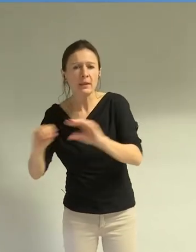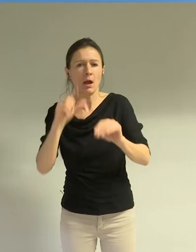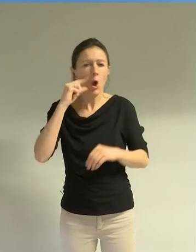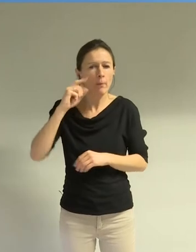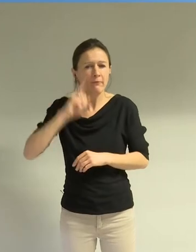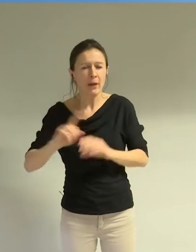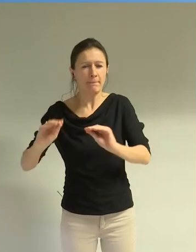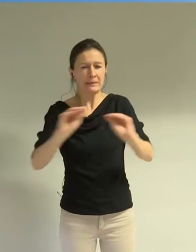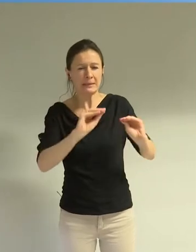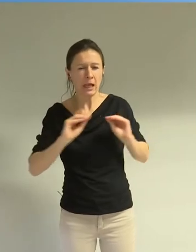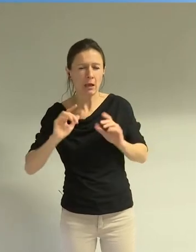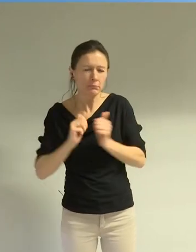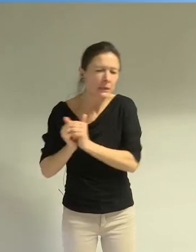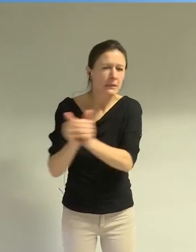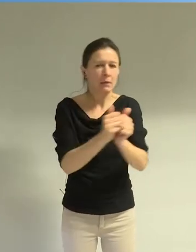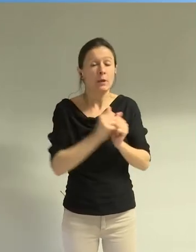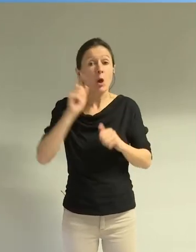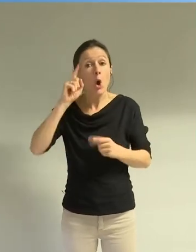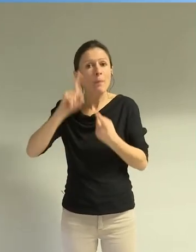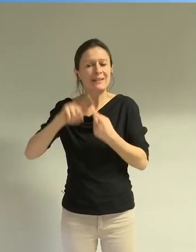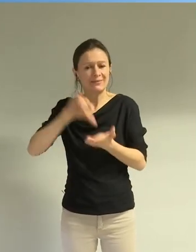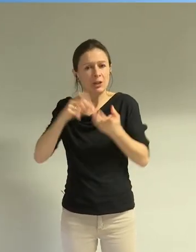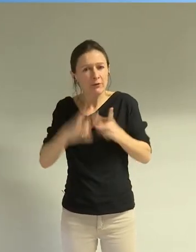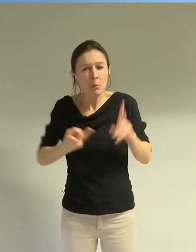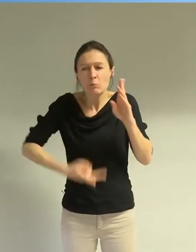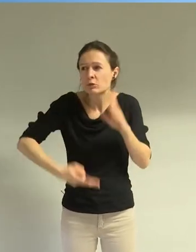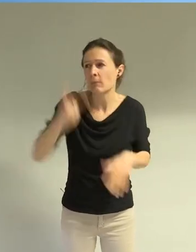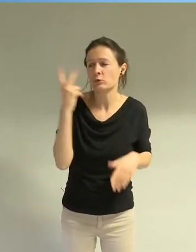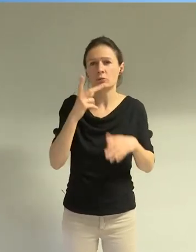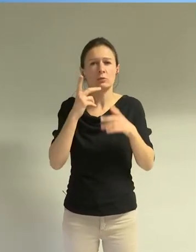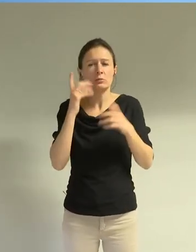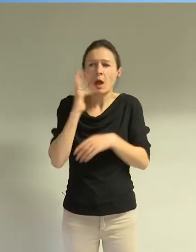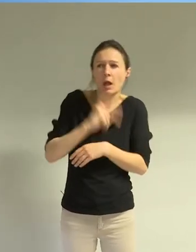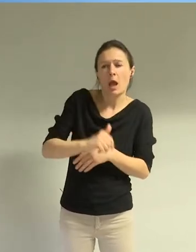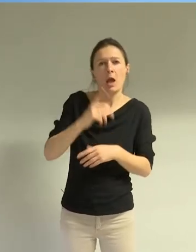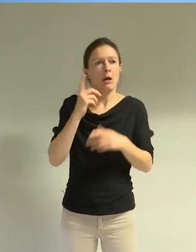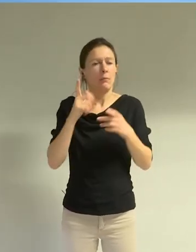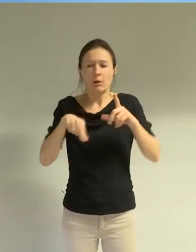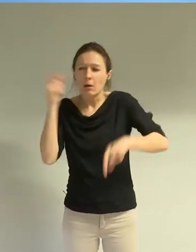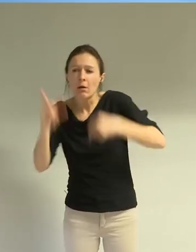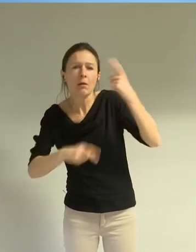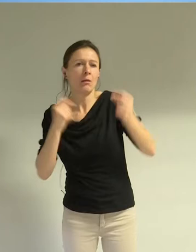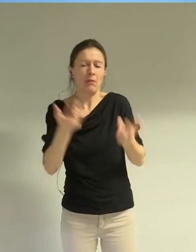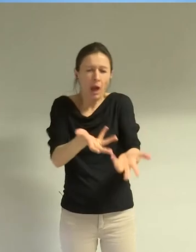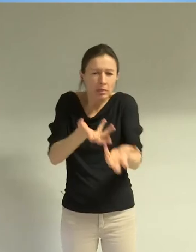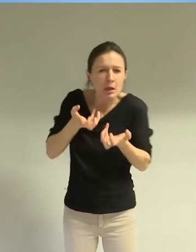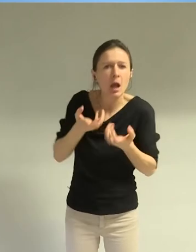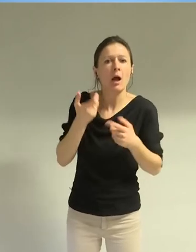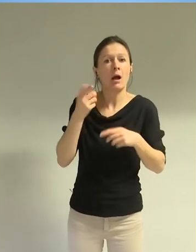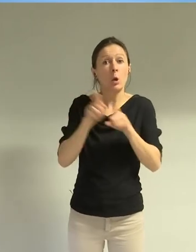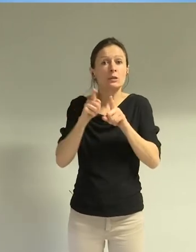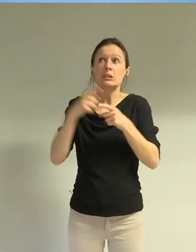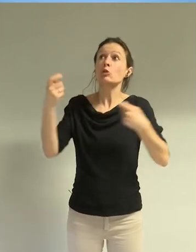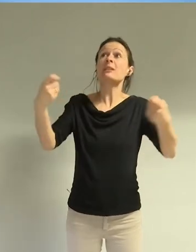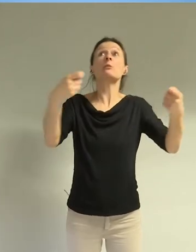agréable plus végétal plus convivial plus attrayant en luttant contre la vacance commercial pour éviter les spirales négatives avec